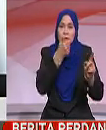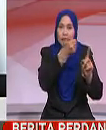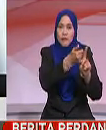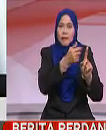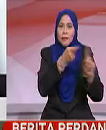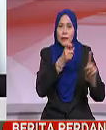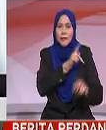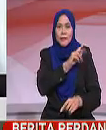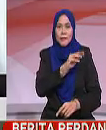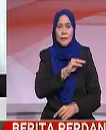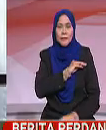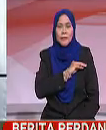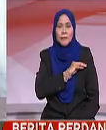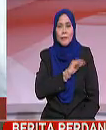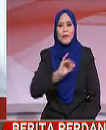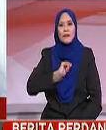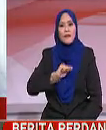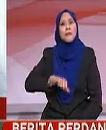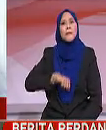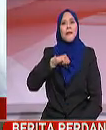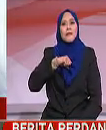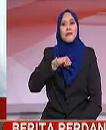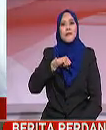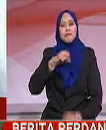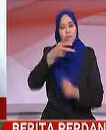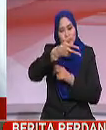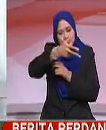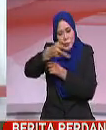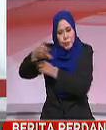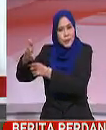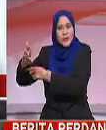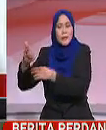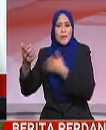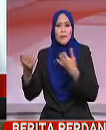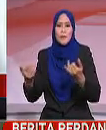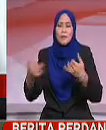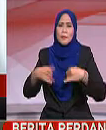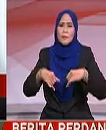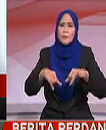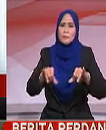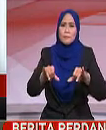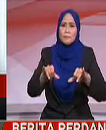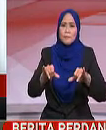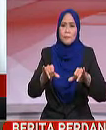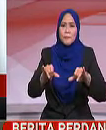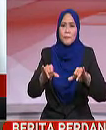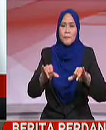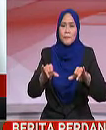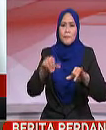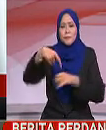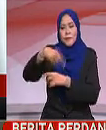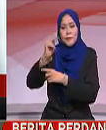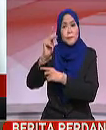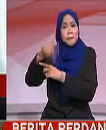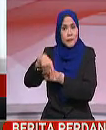dan saya pun amat berbangga lah dengan cara-cara penggemaran walaupun dia dalam masih dia dalam musim